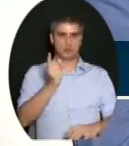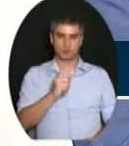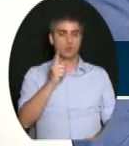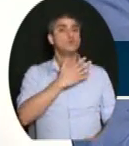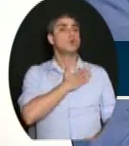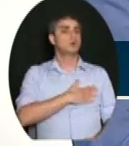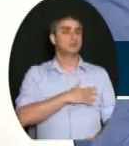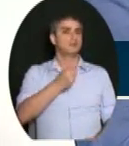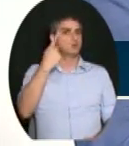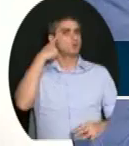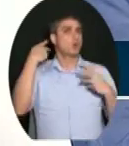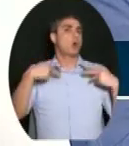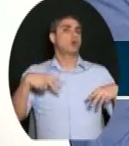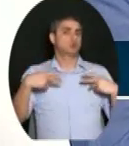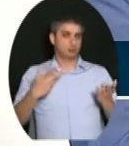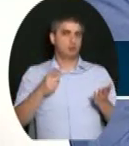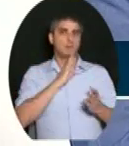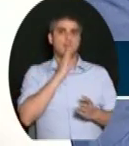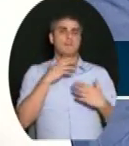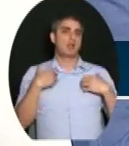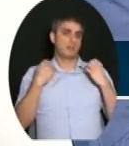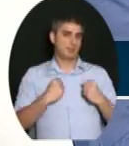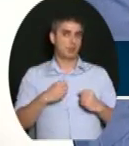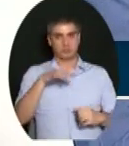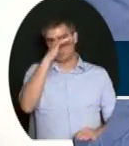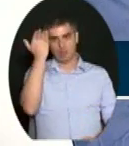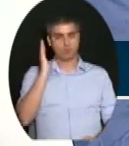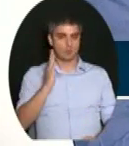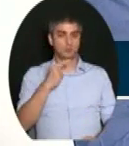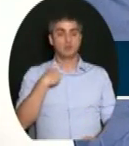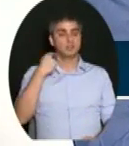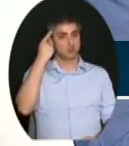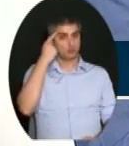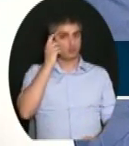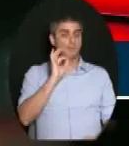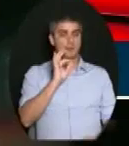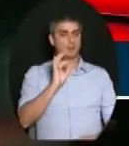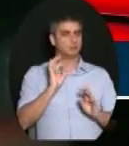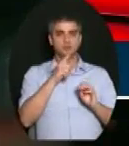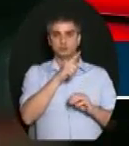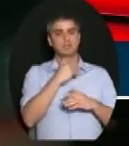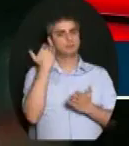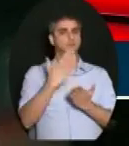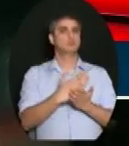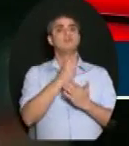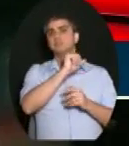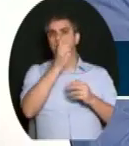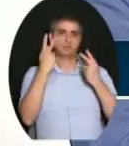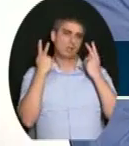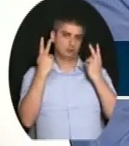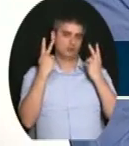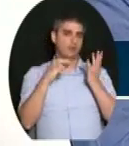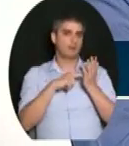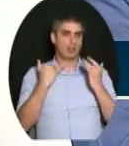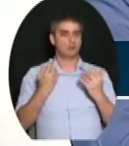הוא רוצה וחושש מבעיה ביטחונית חמורה. אני חושב אבל באמת ובתמים שזאת השורה התחתונה והיא החשובה, כי